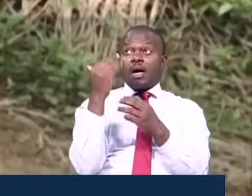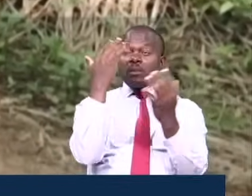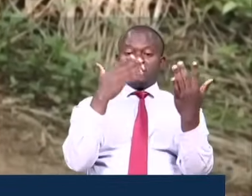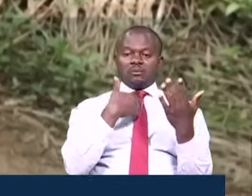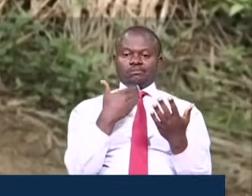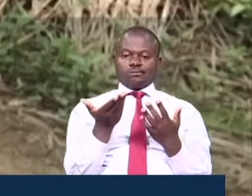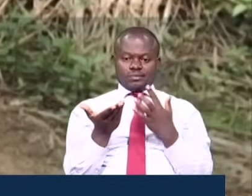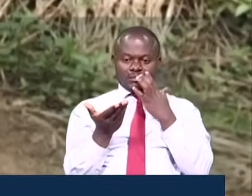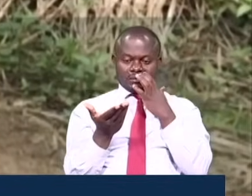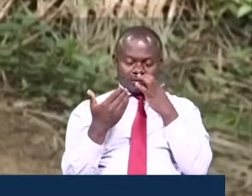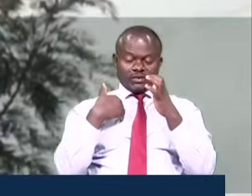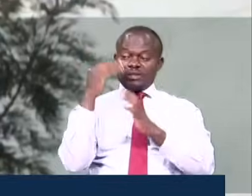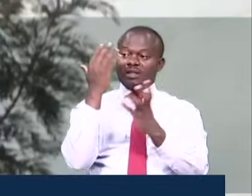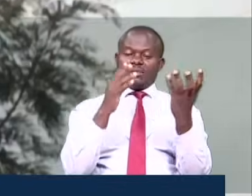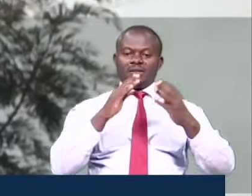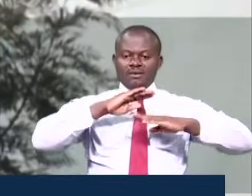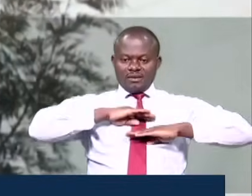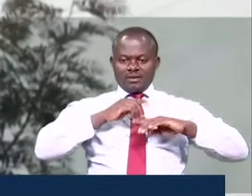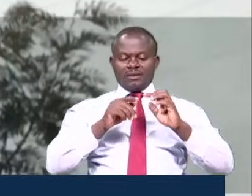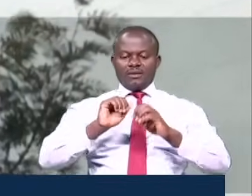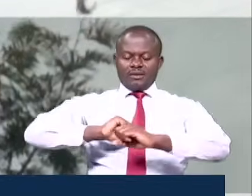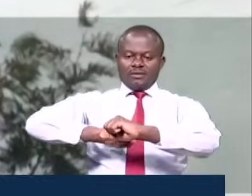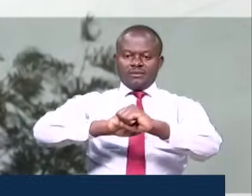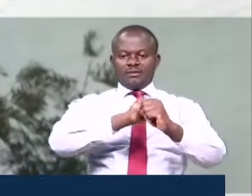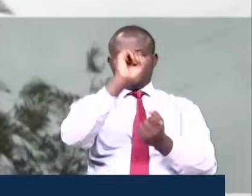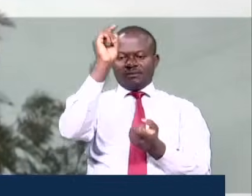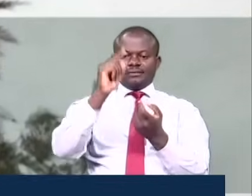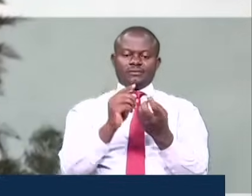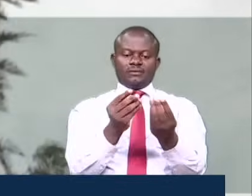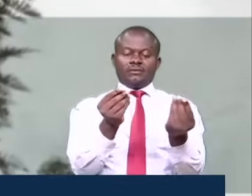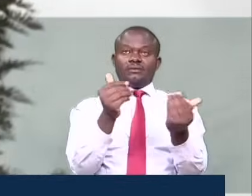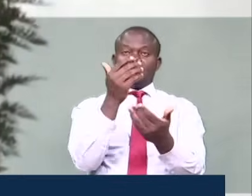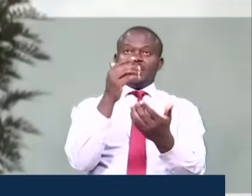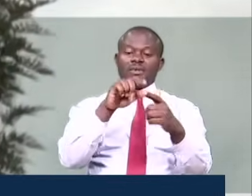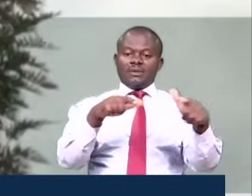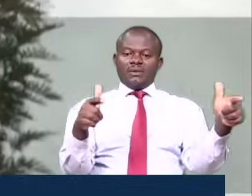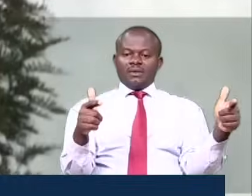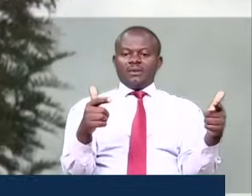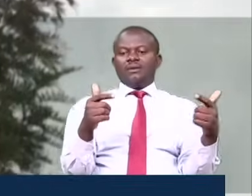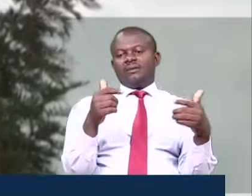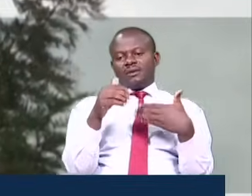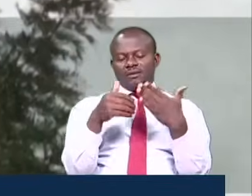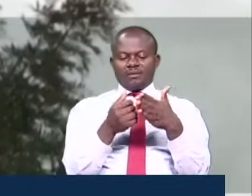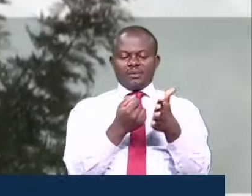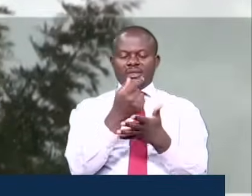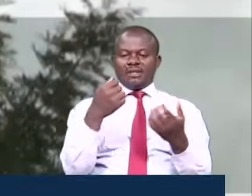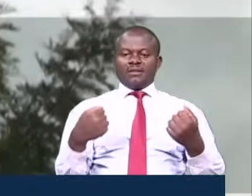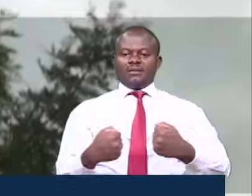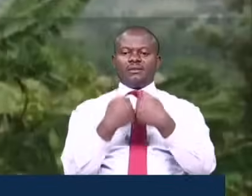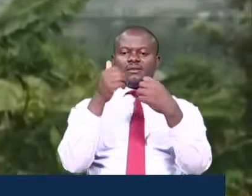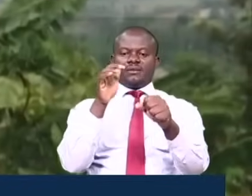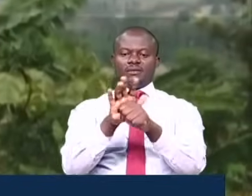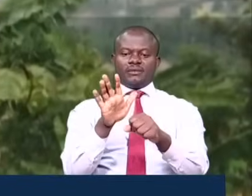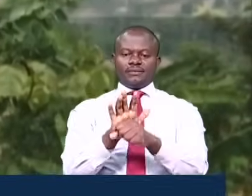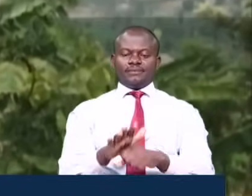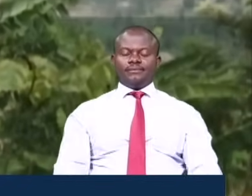amashyamba ahagije kandi abungabunzwe neza ni kimwe mu byagabanya iyangirika ry'ubutaka n'ubukana bw'ibiza bikunze gutera ingaruka nyinshi.